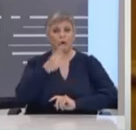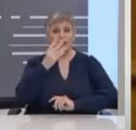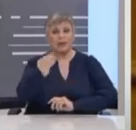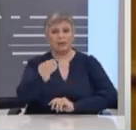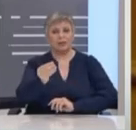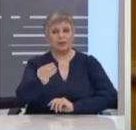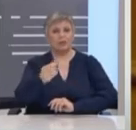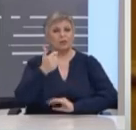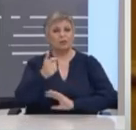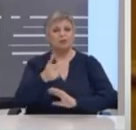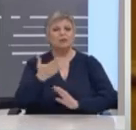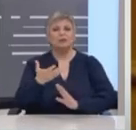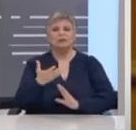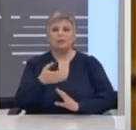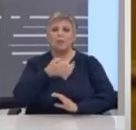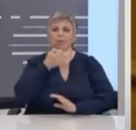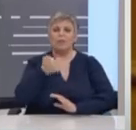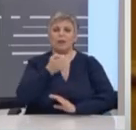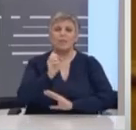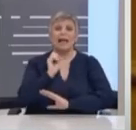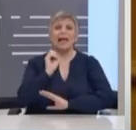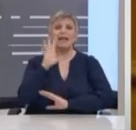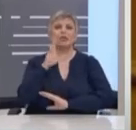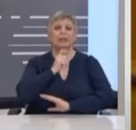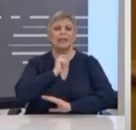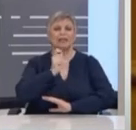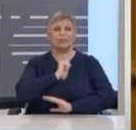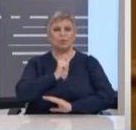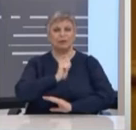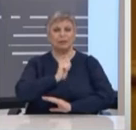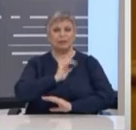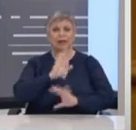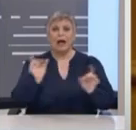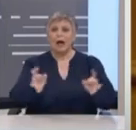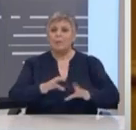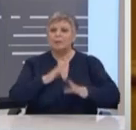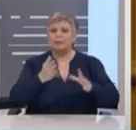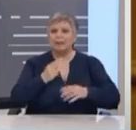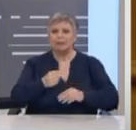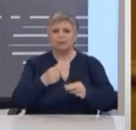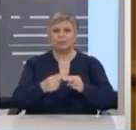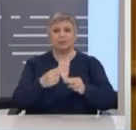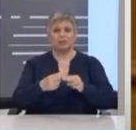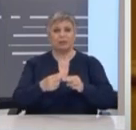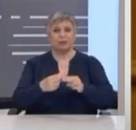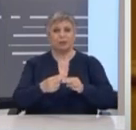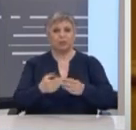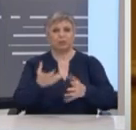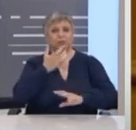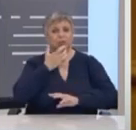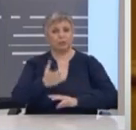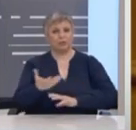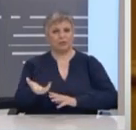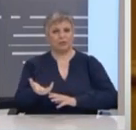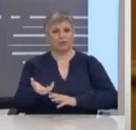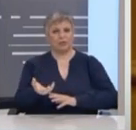ειδικότερα όταν βρισκόμαστε μπροστά σε κρίσιμες αποφάσεις, σε κρίσιμες εξελίξεις, δεν ενδείκνυται,